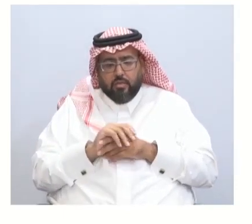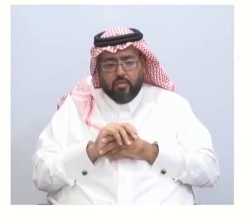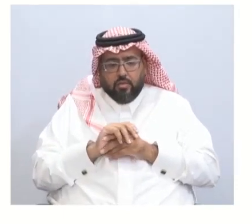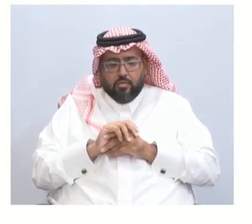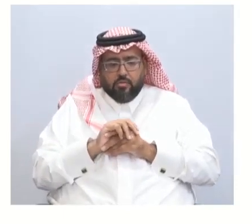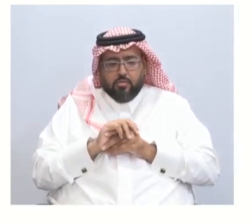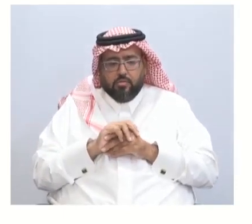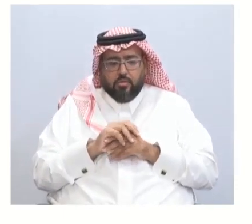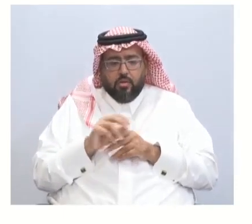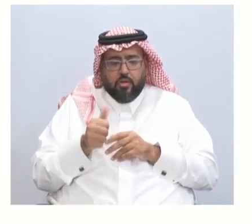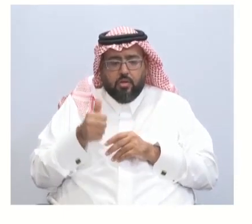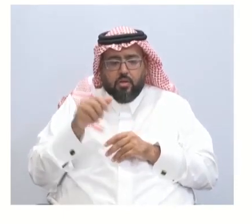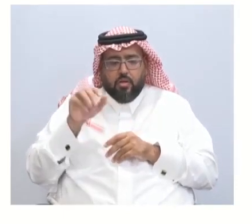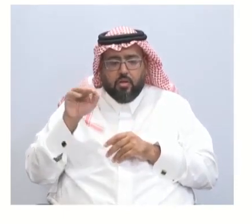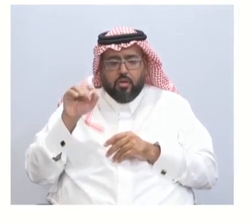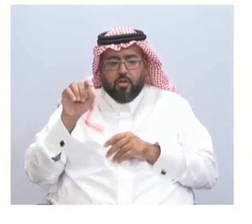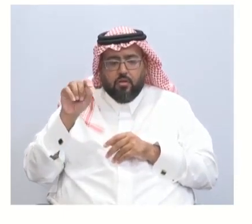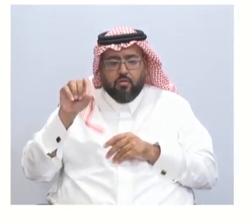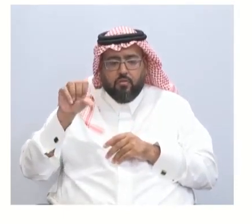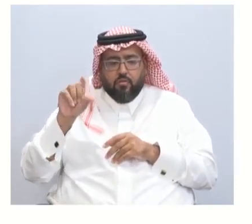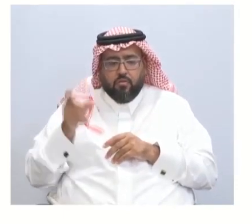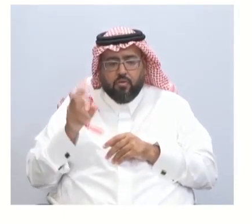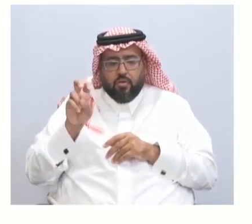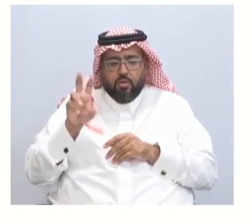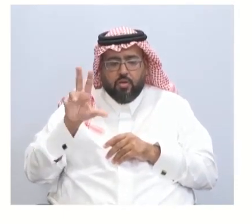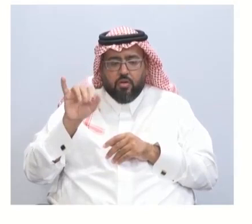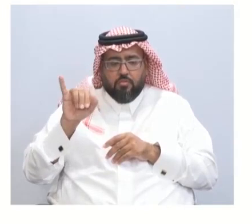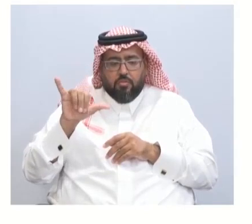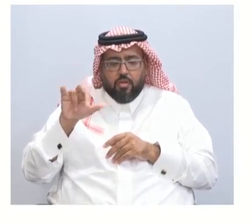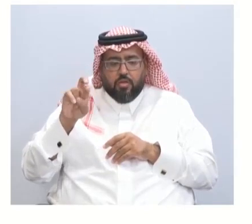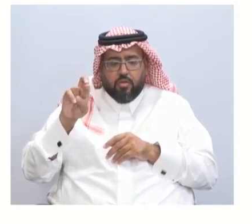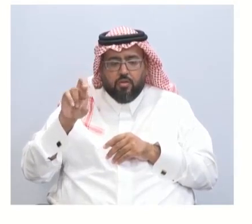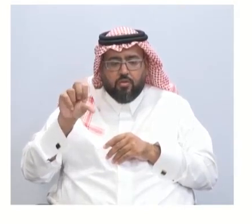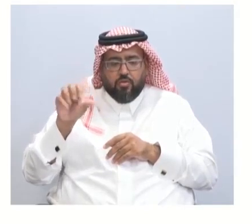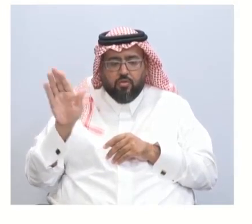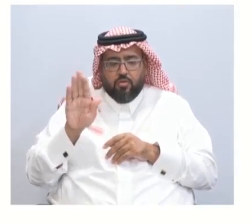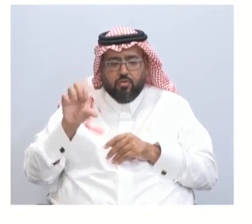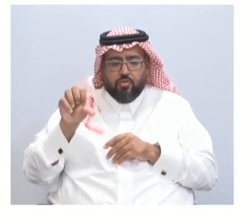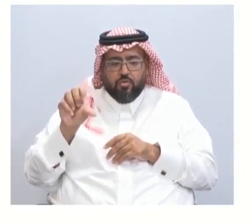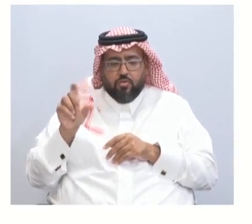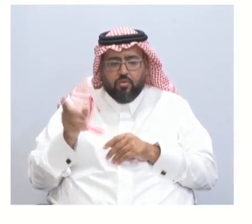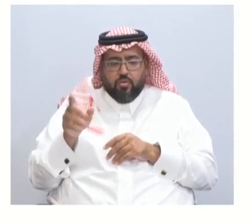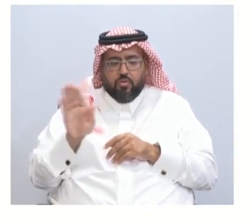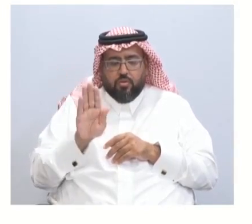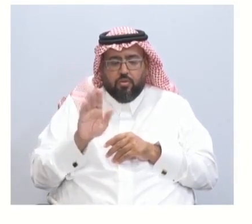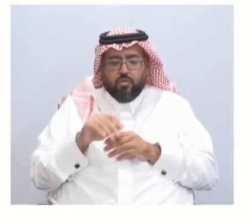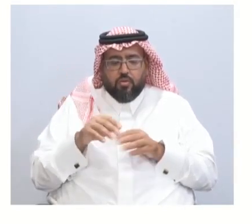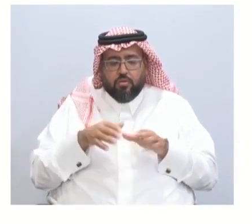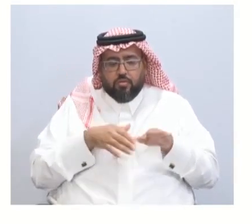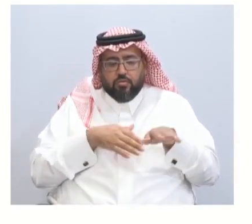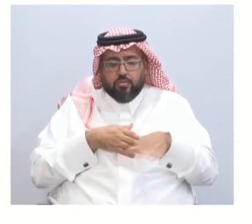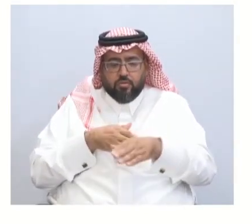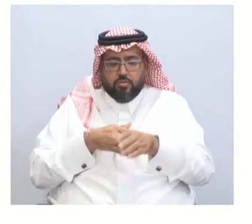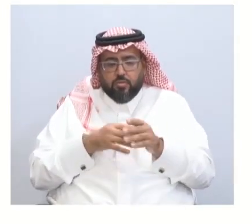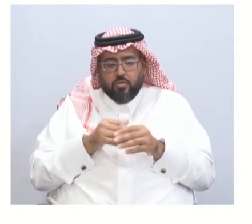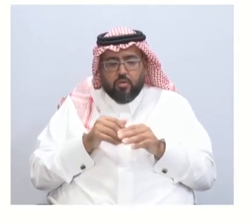احفوره الميزو سورس حيث ذكر فاجنر بان هذه الاحفوره هو نوع من الزواحف كان يعيش